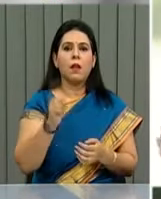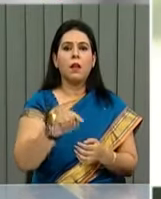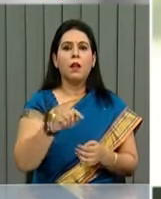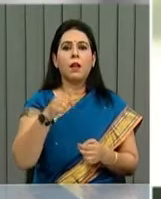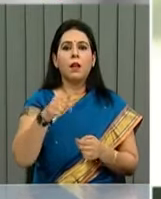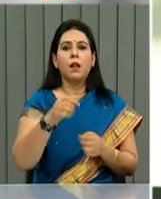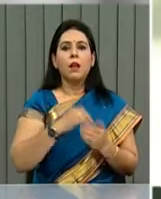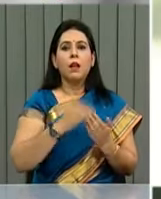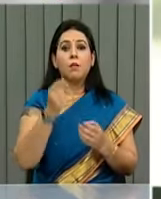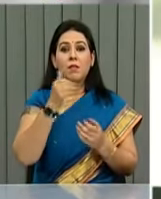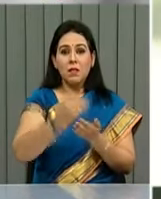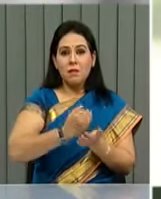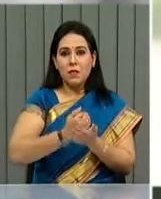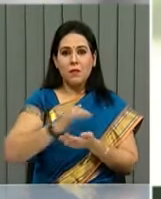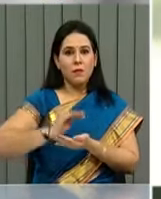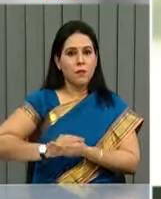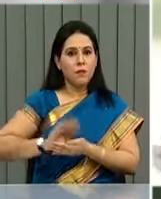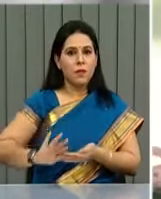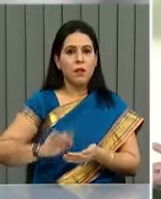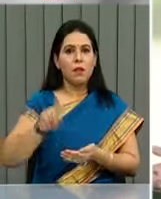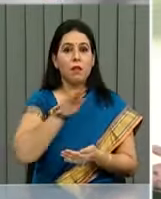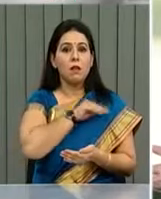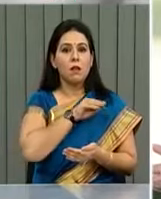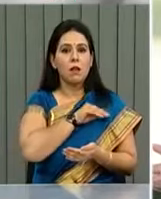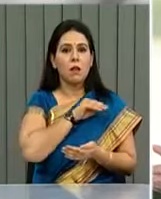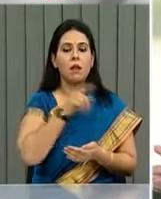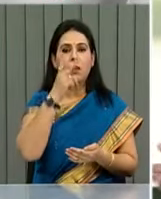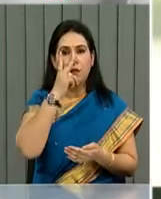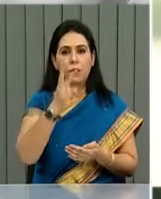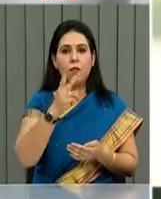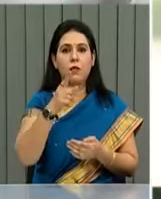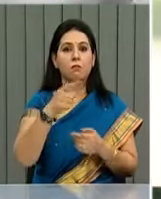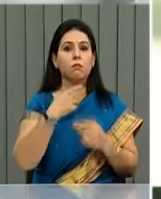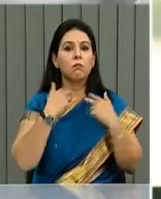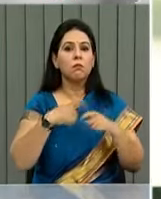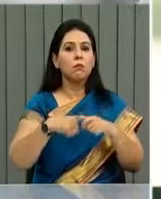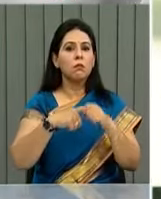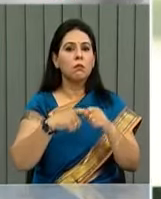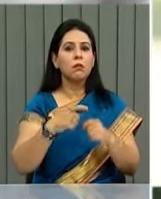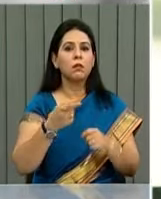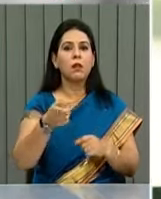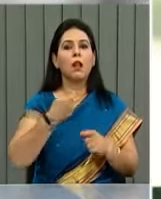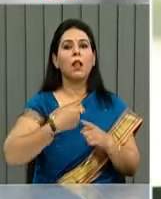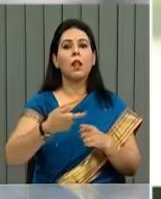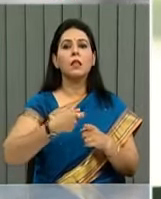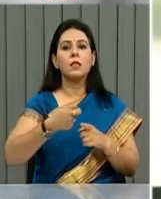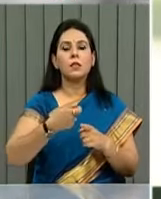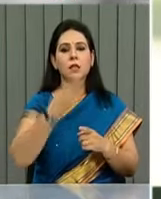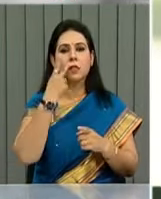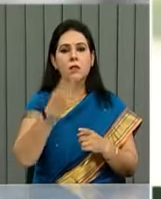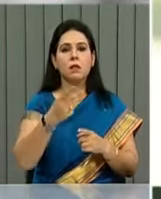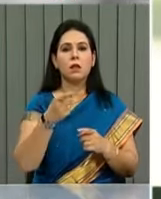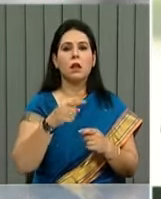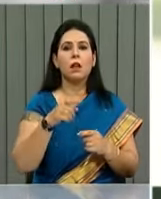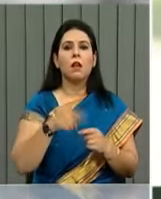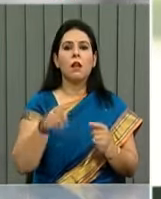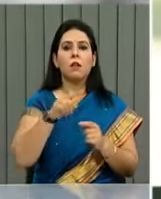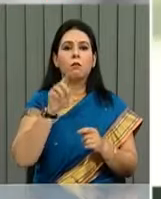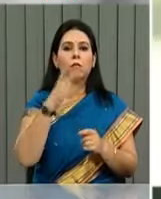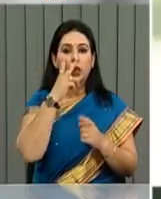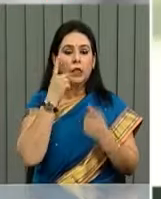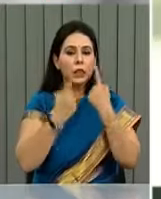जो लोग रखते हैं उनको एक डर भी आता है कार्रवाई का, और जहां खर्चा कर सकते हैं उसके ऊपर भी एक